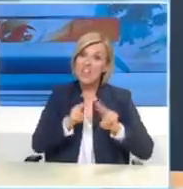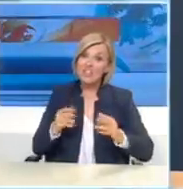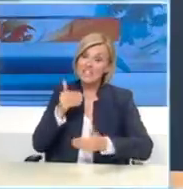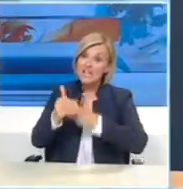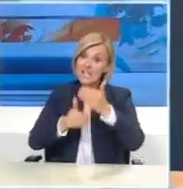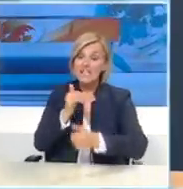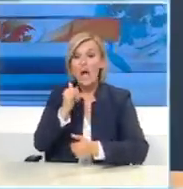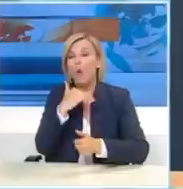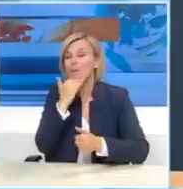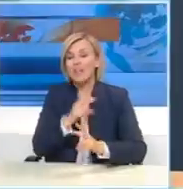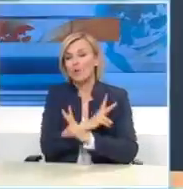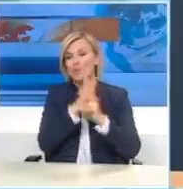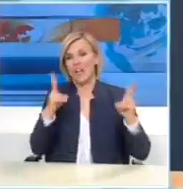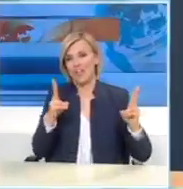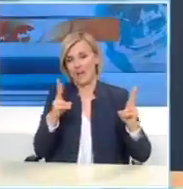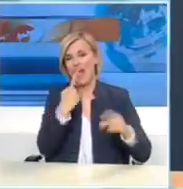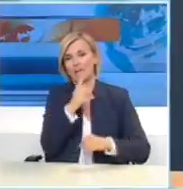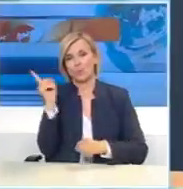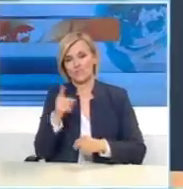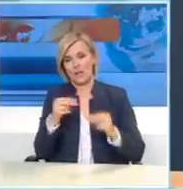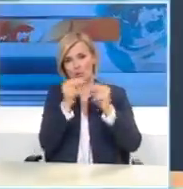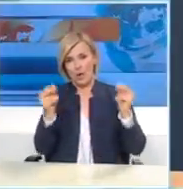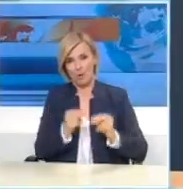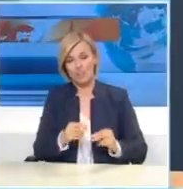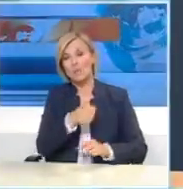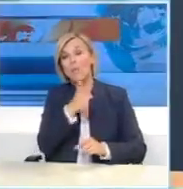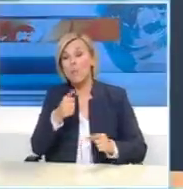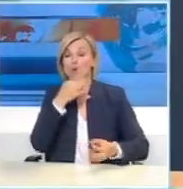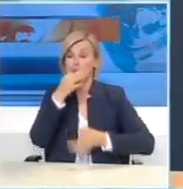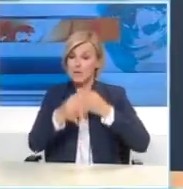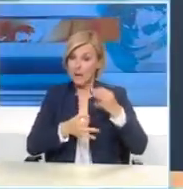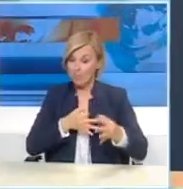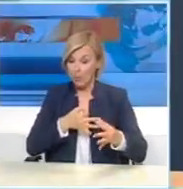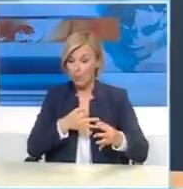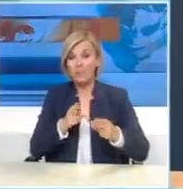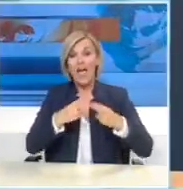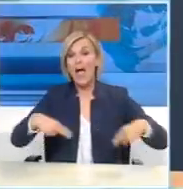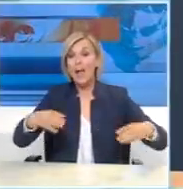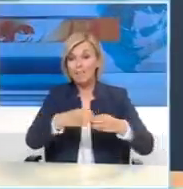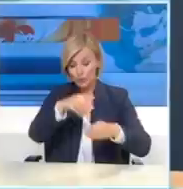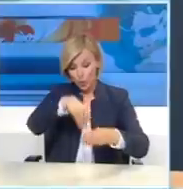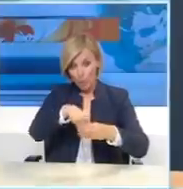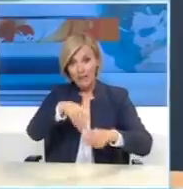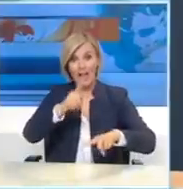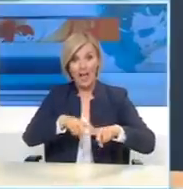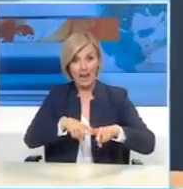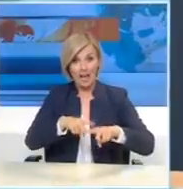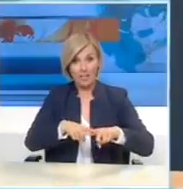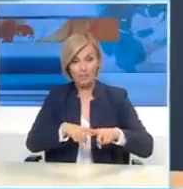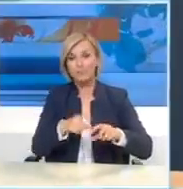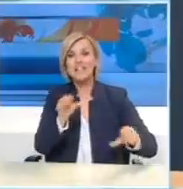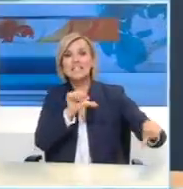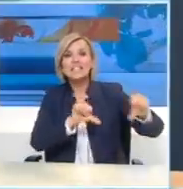θέμα. Και νομίζω αυτό που μπορούμε να πούμε με σιγουριά σαν Επιτροπή είναι ότι τουλάχιστον το θέμα του